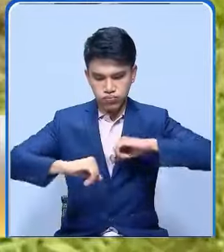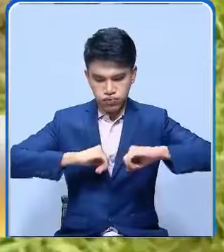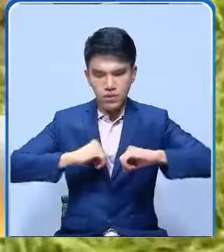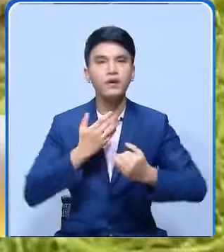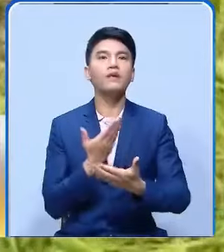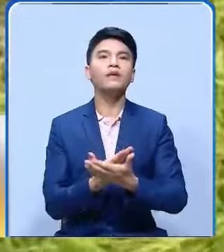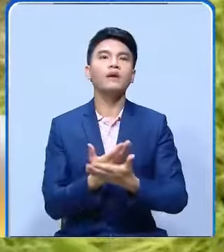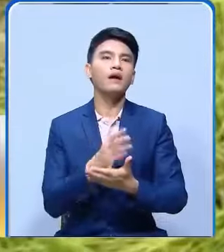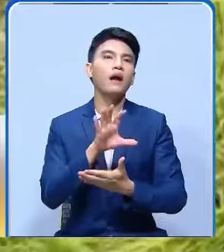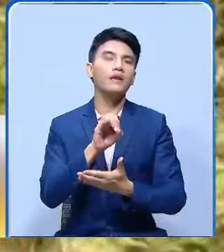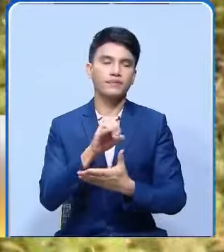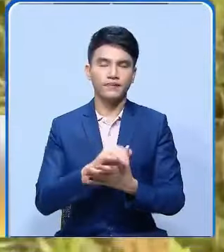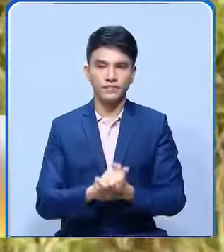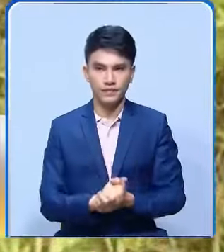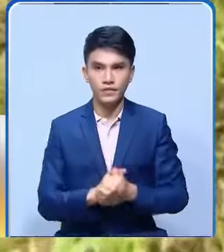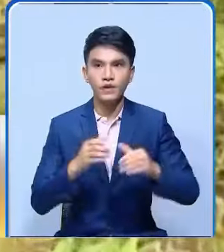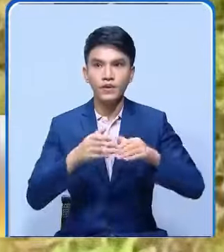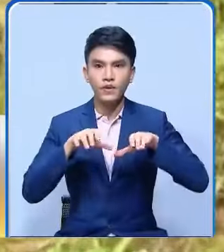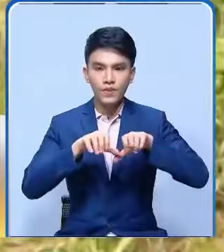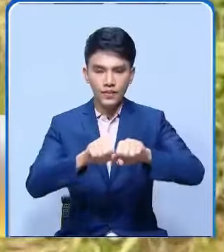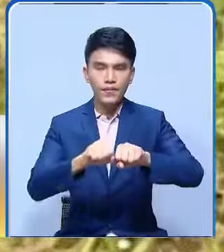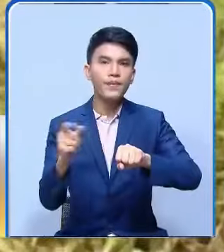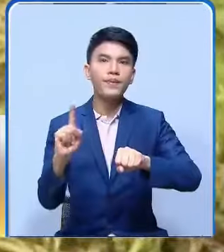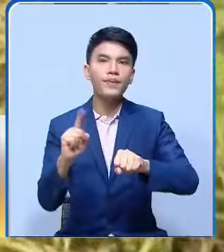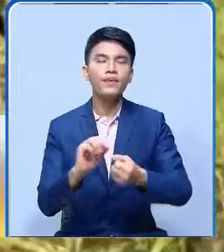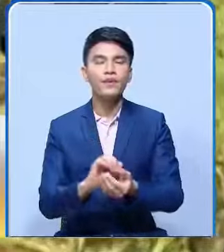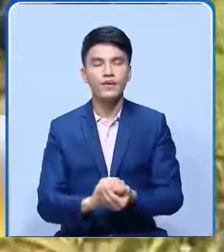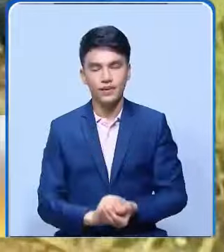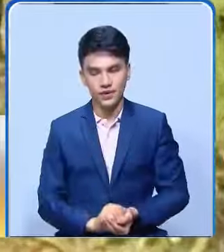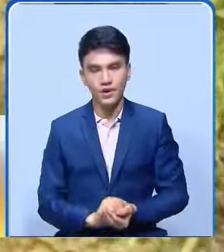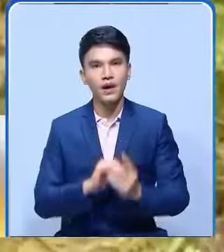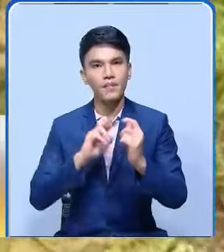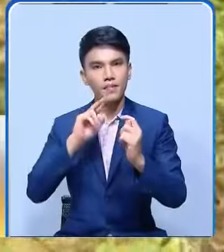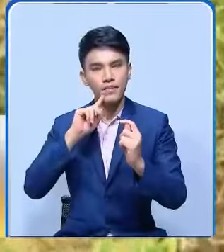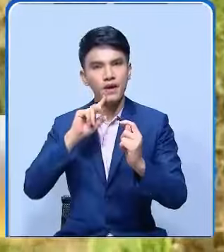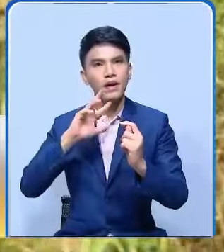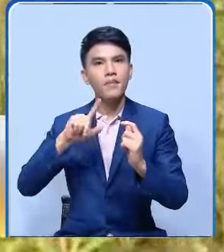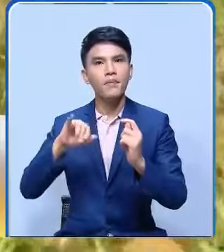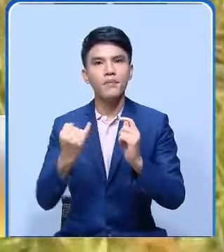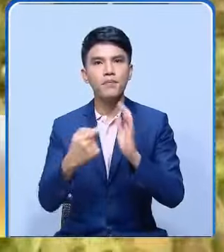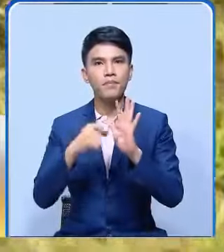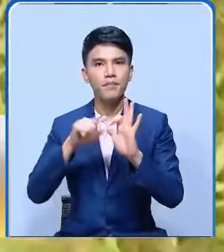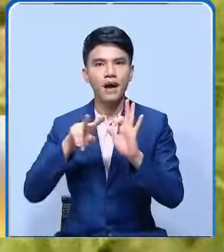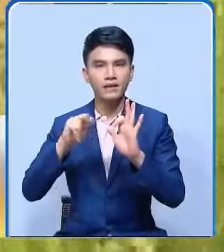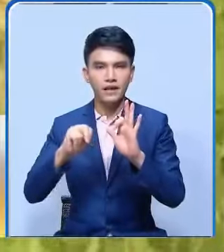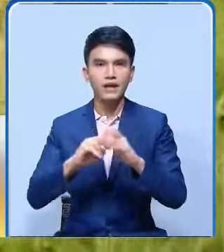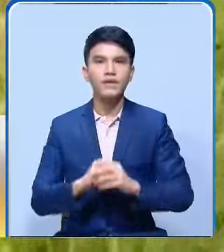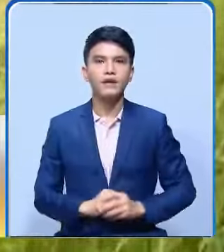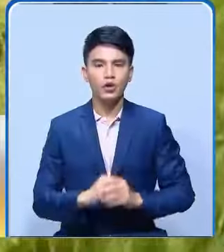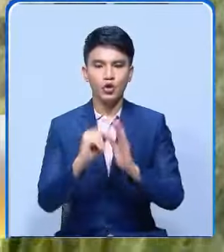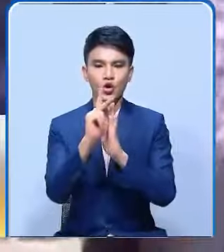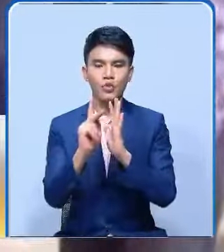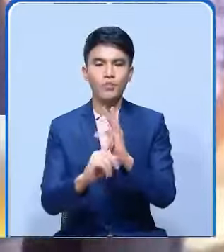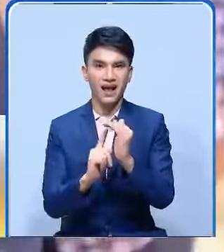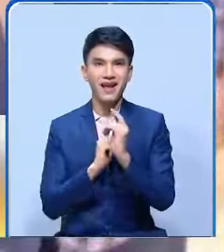คาเม็ดละ50บาทชุดจับกุมจึงนำตัวในเดชส่งพนักงานสอบสวนสภ.ปากจันดำเนินคดีนะคะจากระนองคุณผู้ชมไป